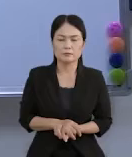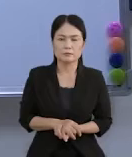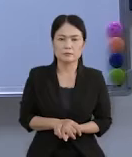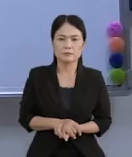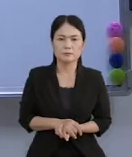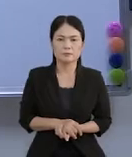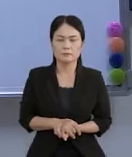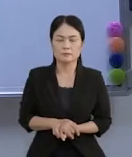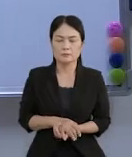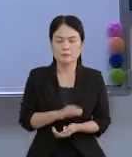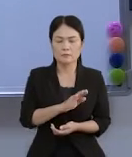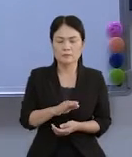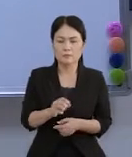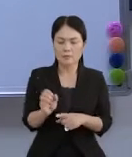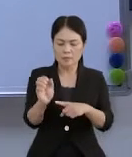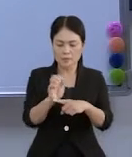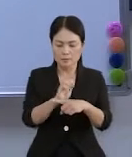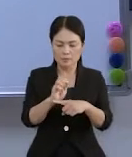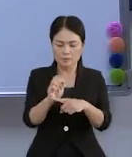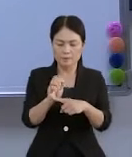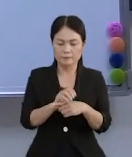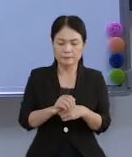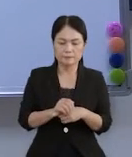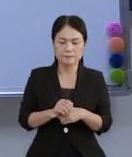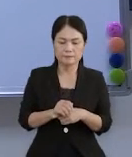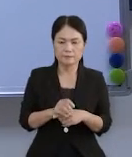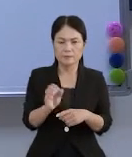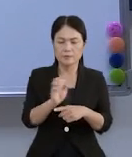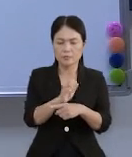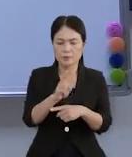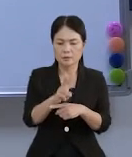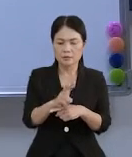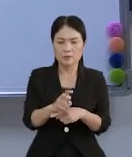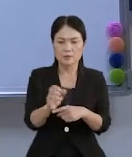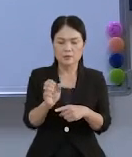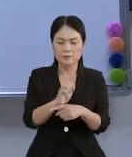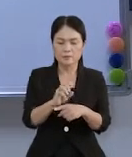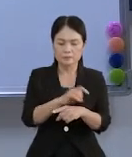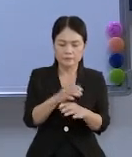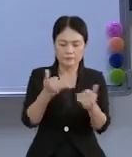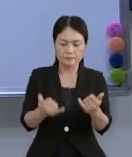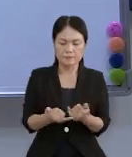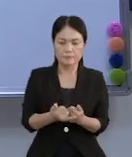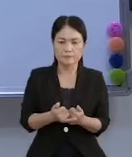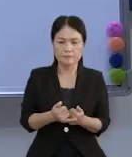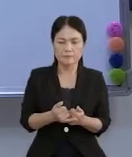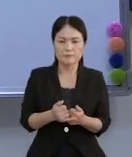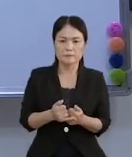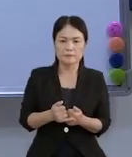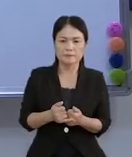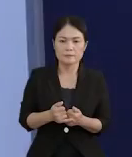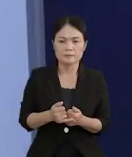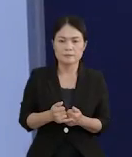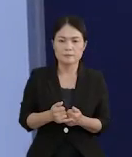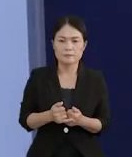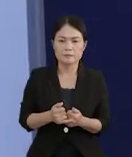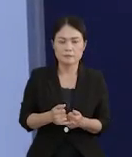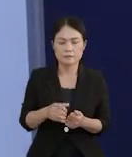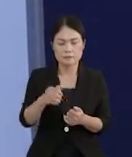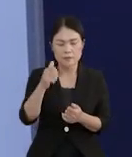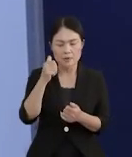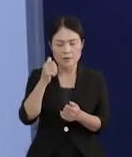Chà, chẳng còn mơ chậm náo. Chậm náo tí pi để con vật hạt được bền ấy. Cứ nì